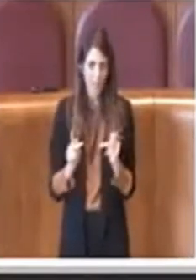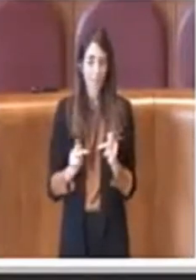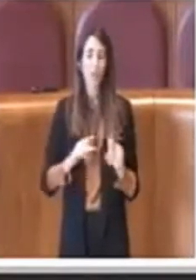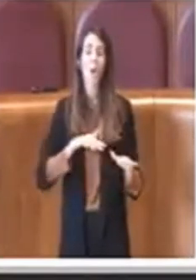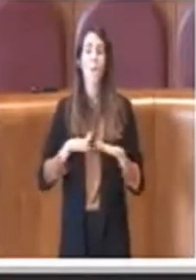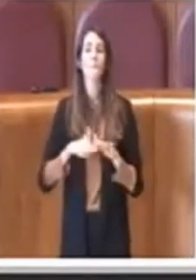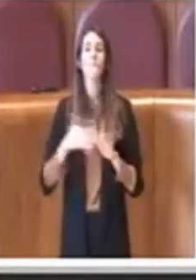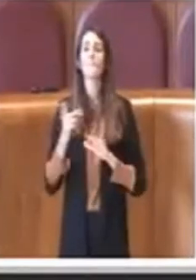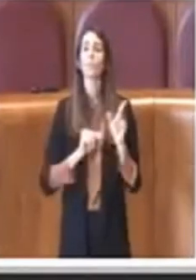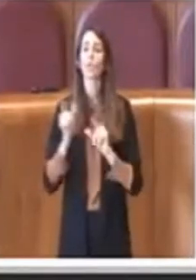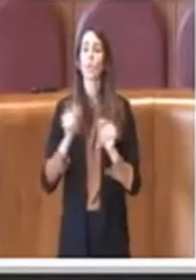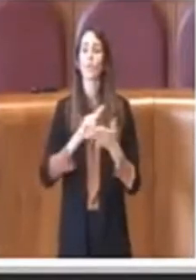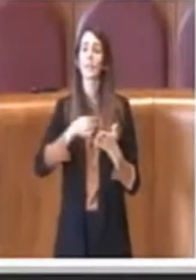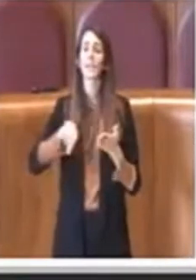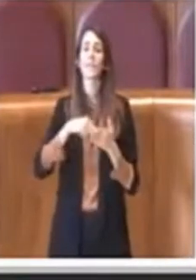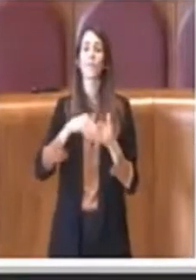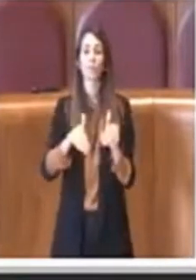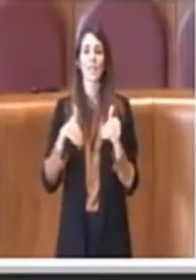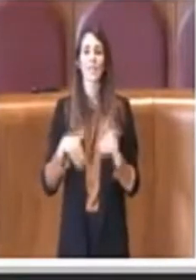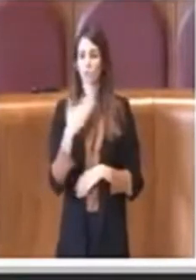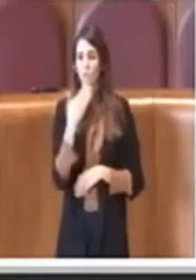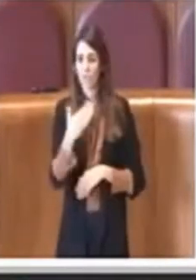5 stelle un voto di astensione grazie